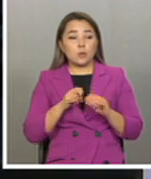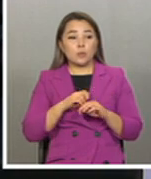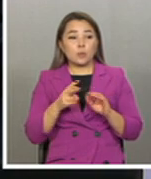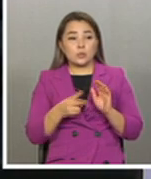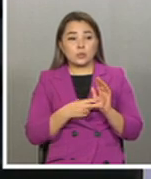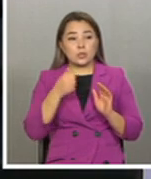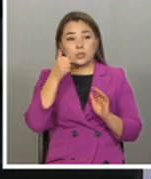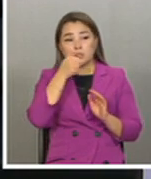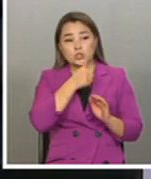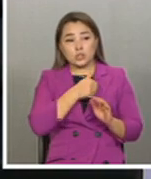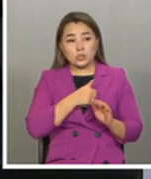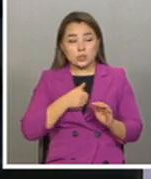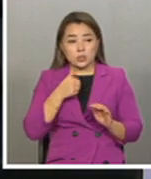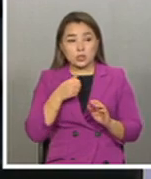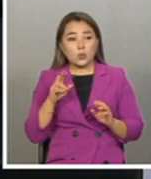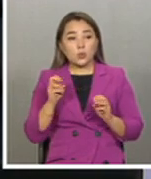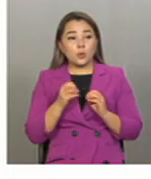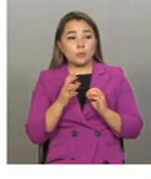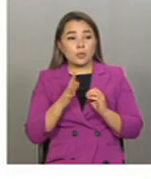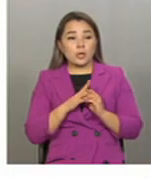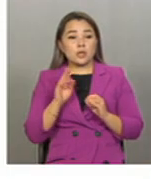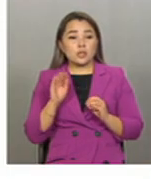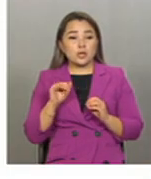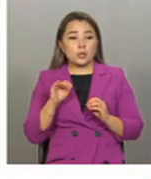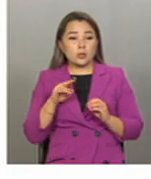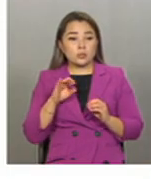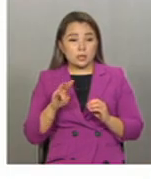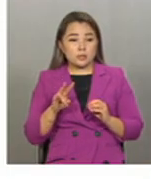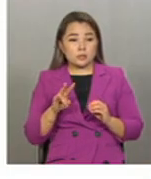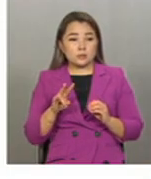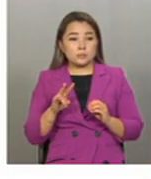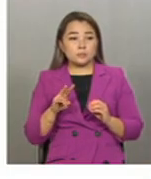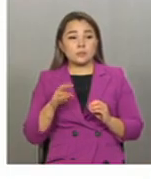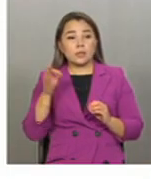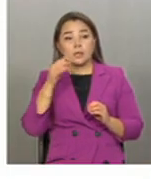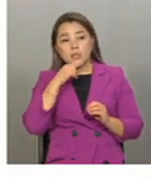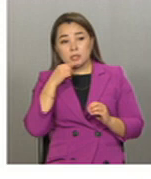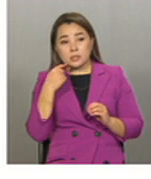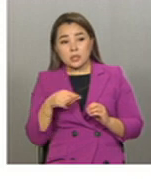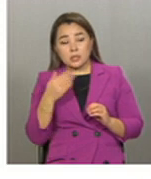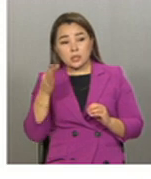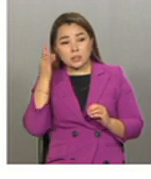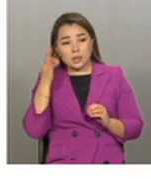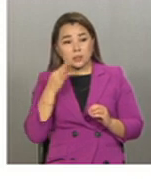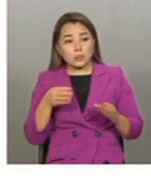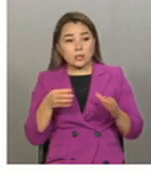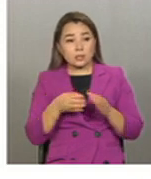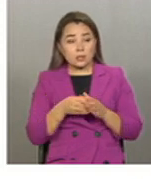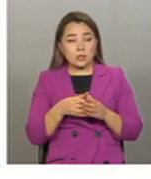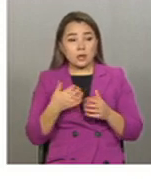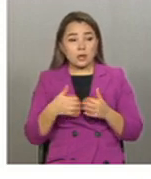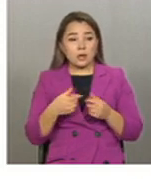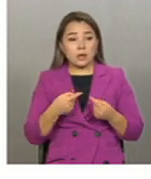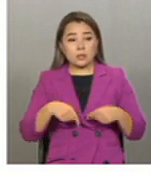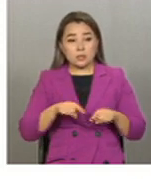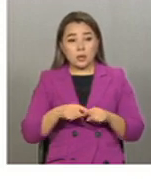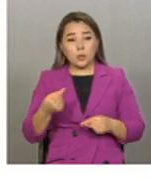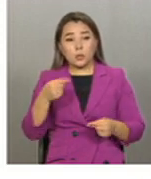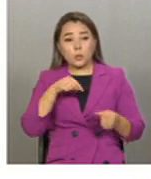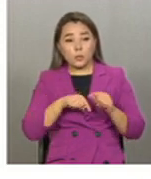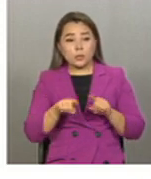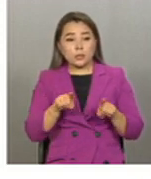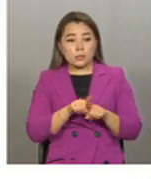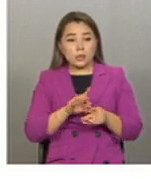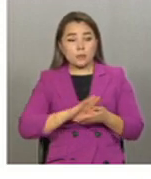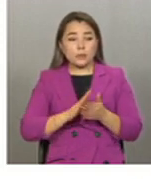1917 жылғы 15 желтоқсанда Ресей мен Германия арасында өзара